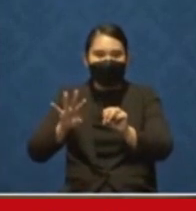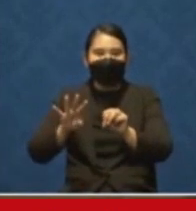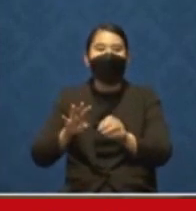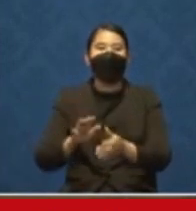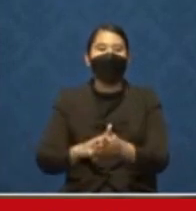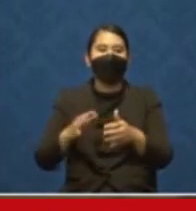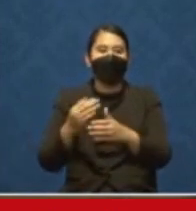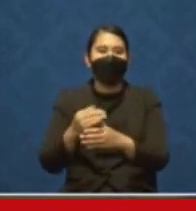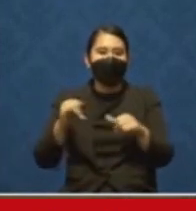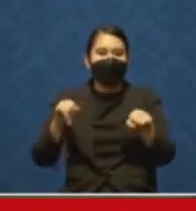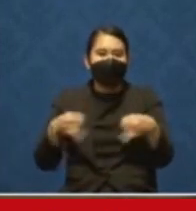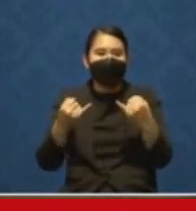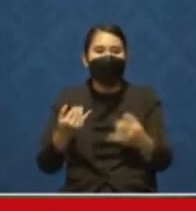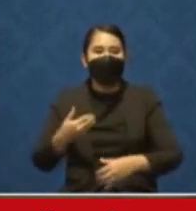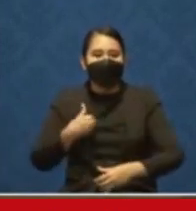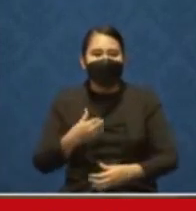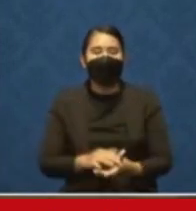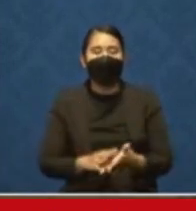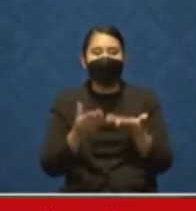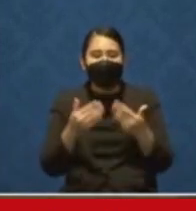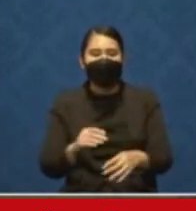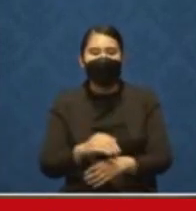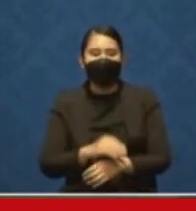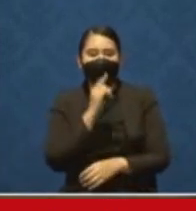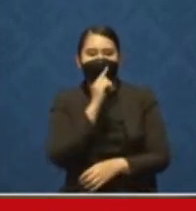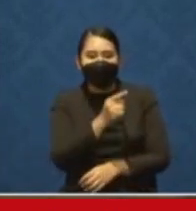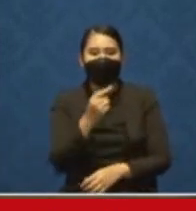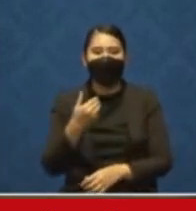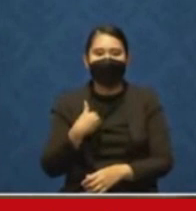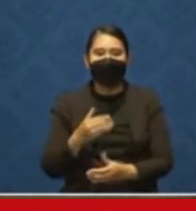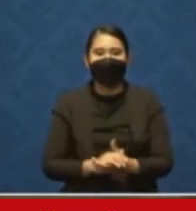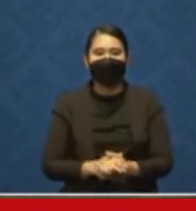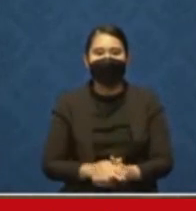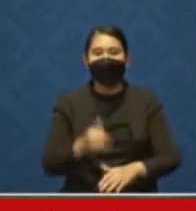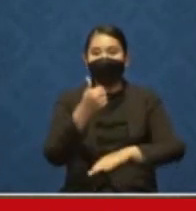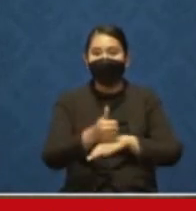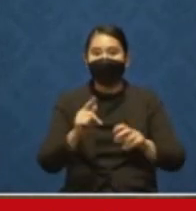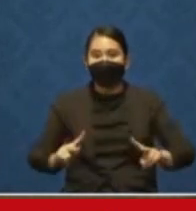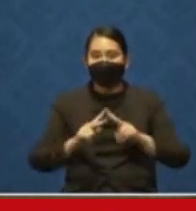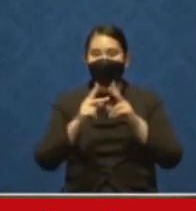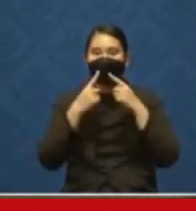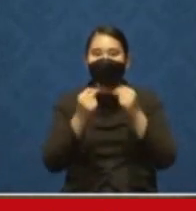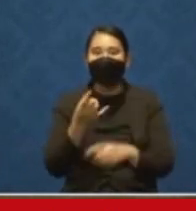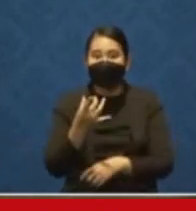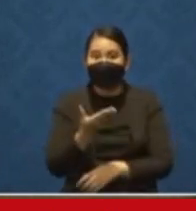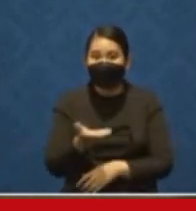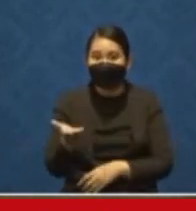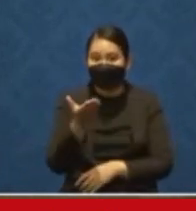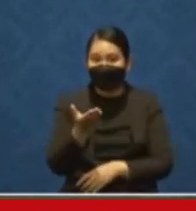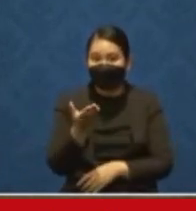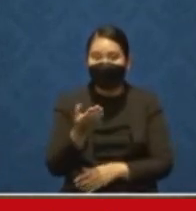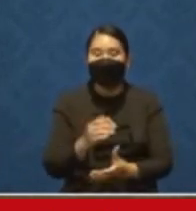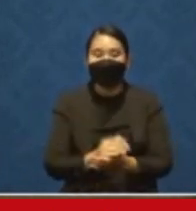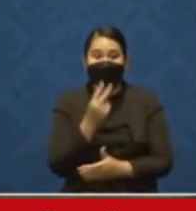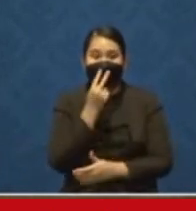แต่ปิดจะไปเสียค่าโง่สิผิดแบบฉลาดที่ไปใช้มาตรา 4เขาก็ล่อคืนสิแล้วยังไม่มี